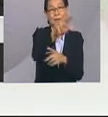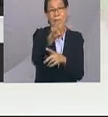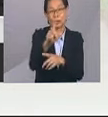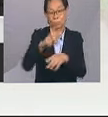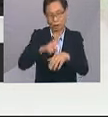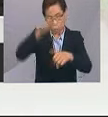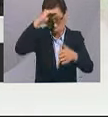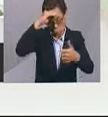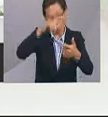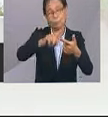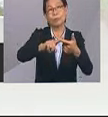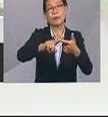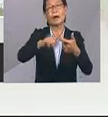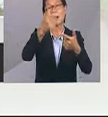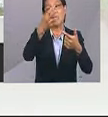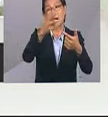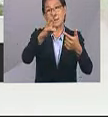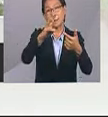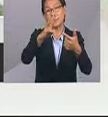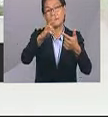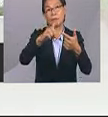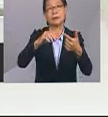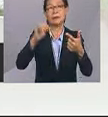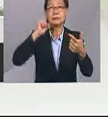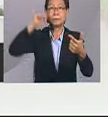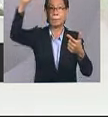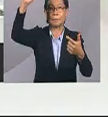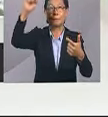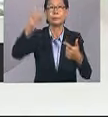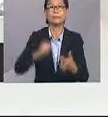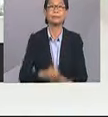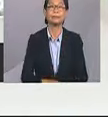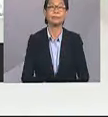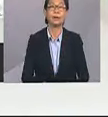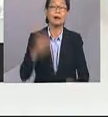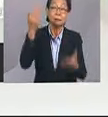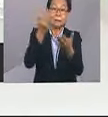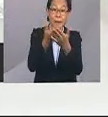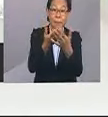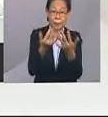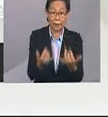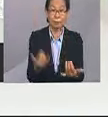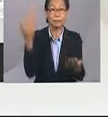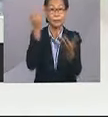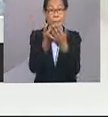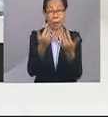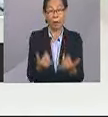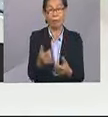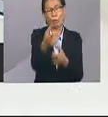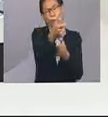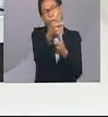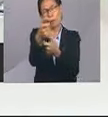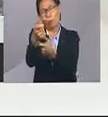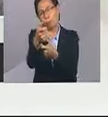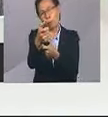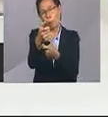di Johor dan 16 operasi di Sabah. Sehingga kini operasi sanitasi